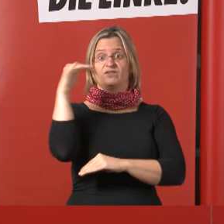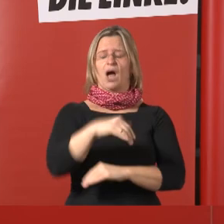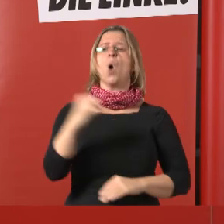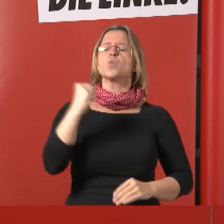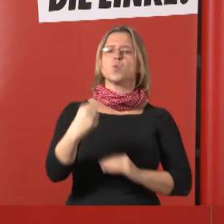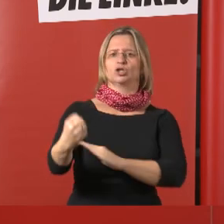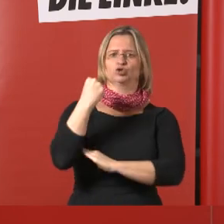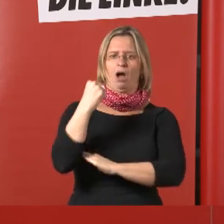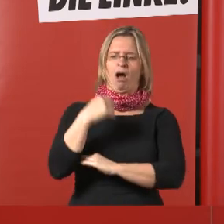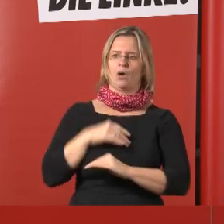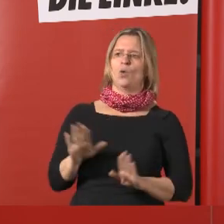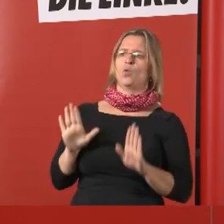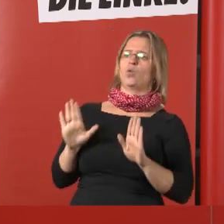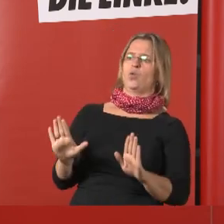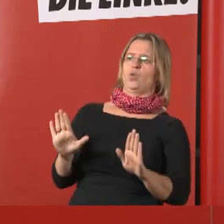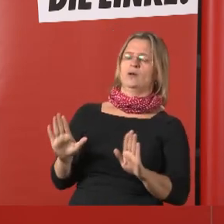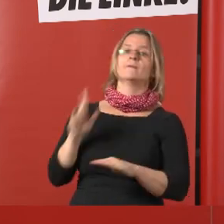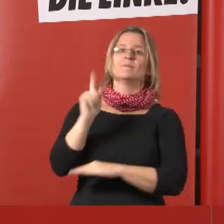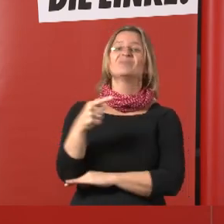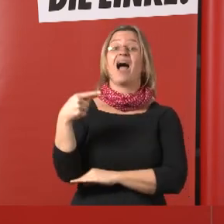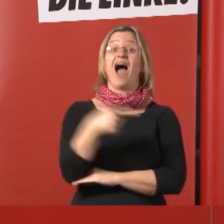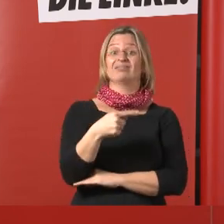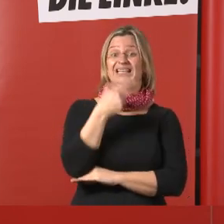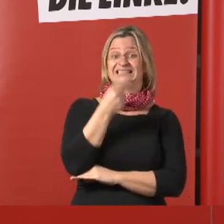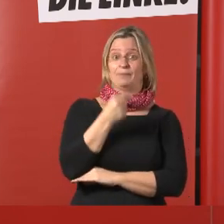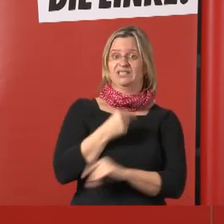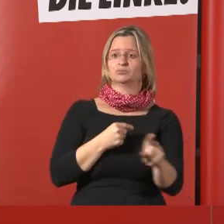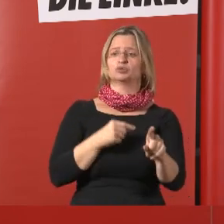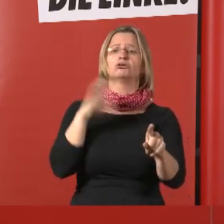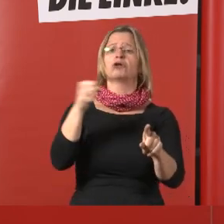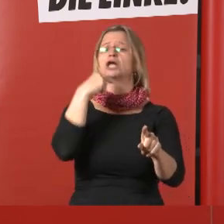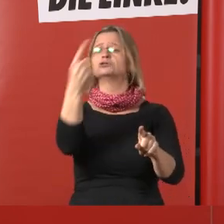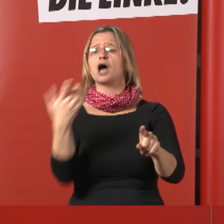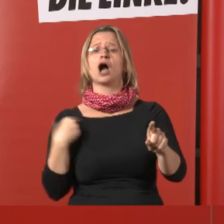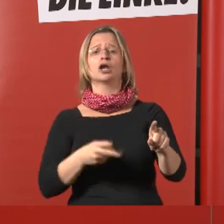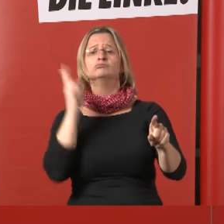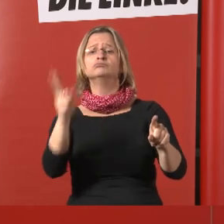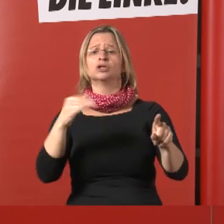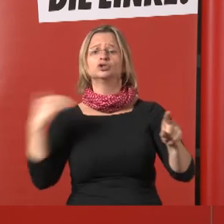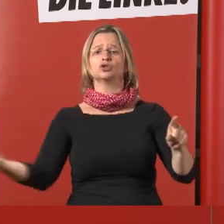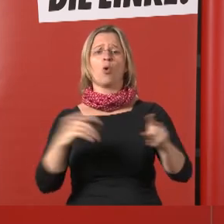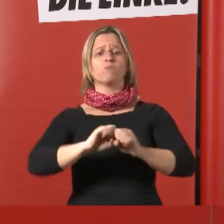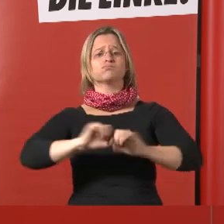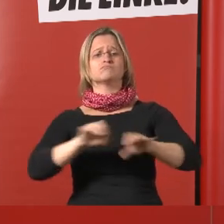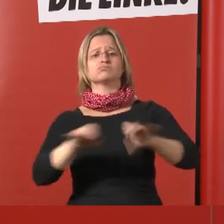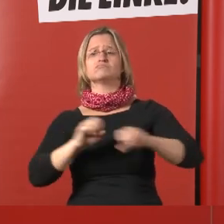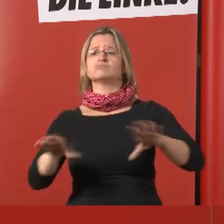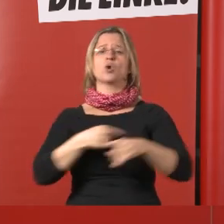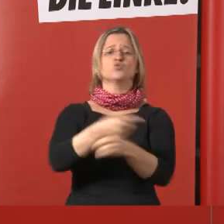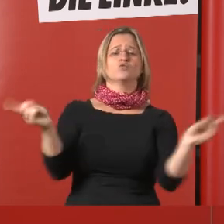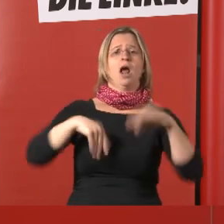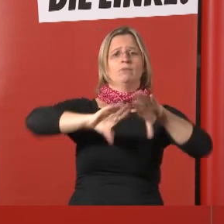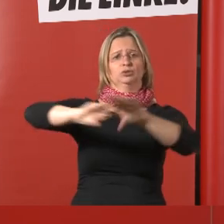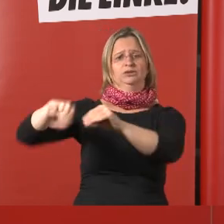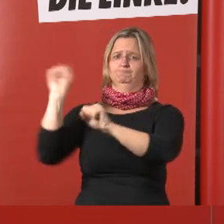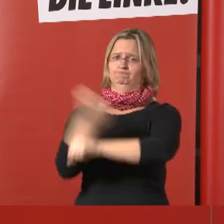Antisemitismus aussprechen, weil es ist ein sehr großer und starker Vorwurf und man darf den Antisemitismus nicht dadurch